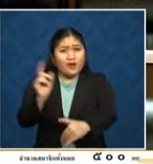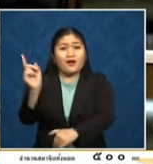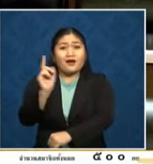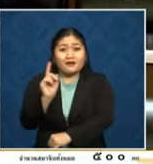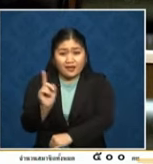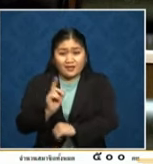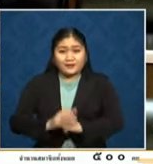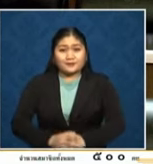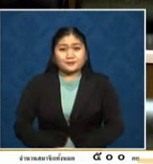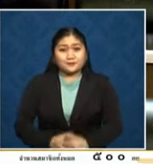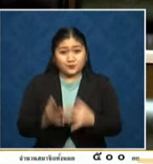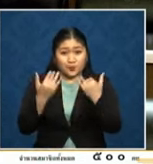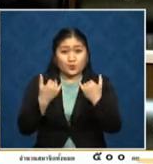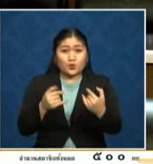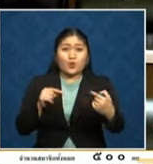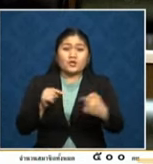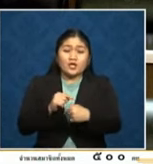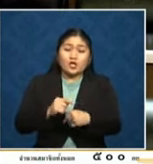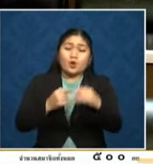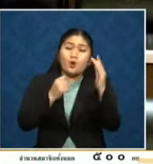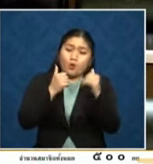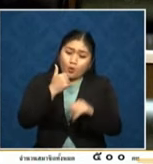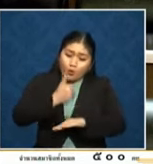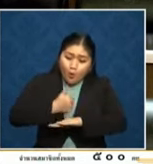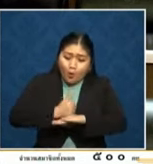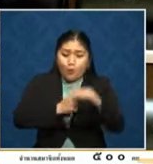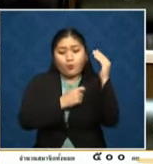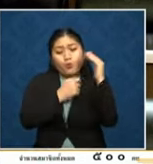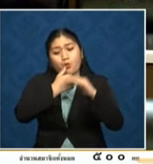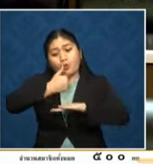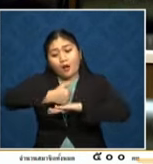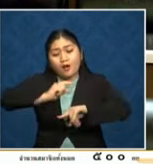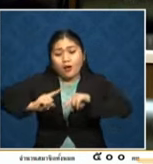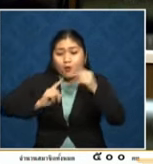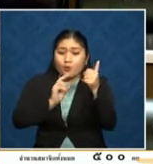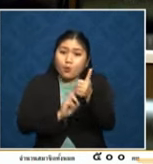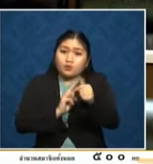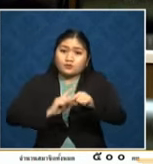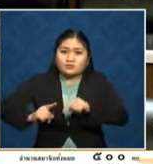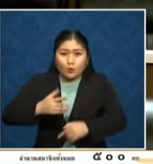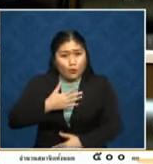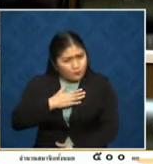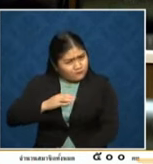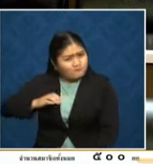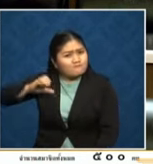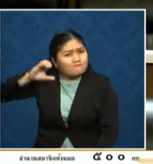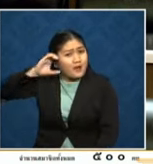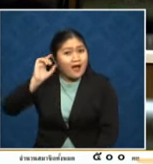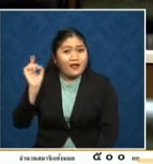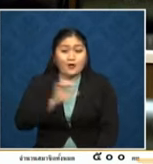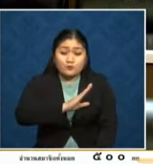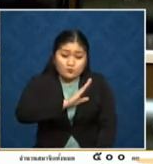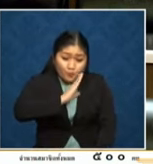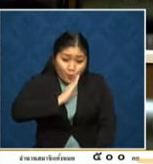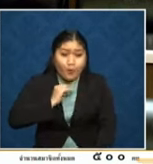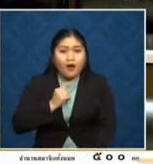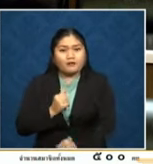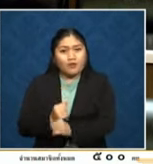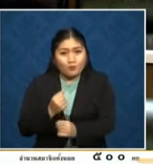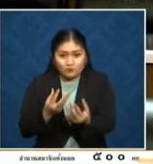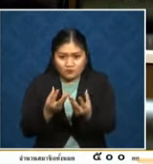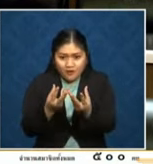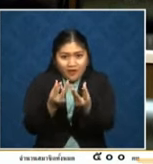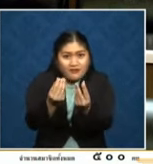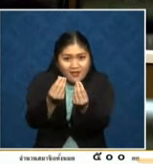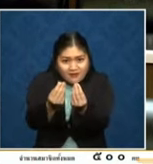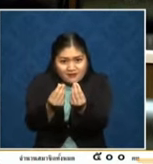การประธานบอร์ดการยางผู้ว่าการยางรองผู้ว่าการยางวันนี้ผมเชื่อมั่นว่าถ้าทำตัวเล